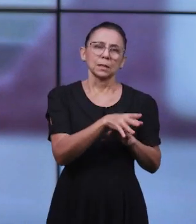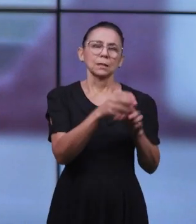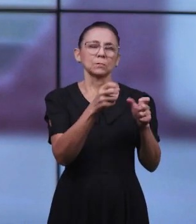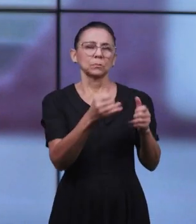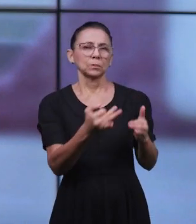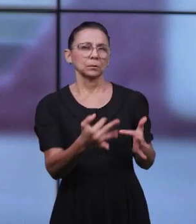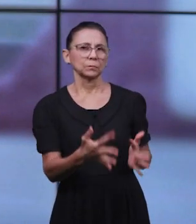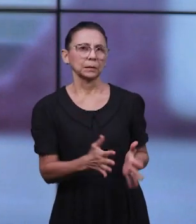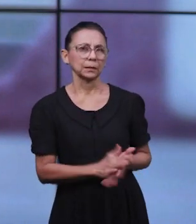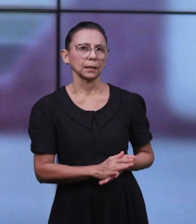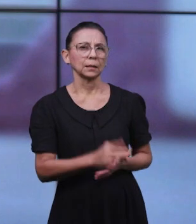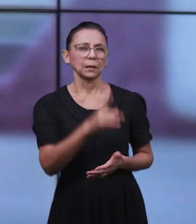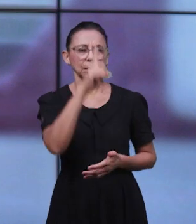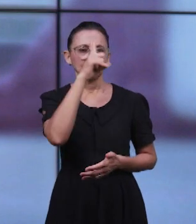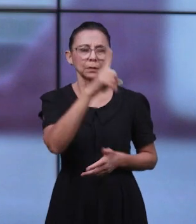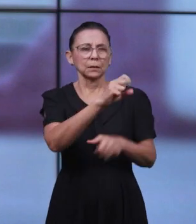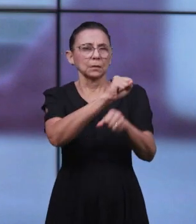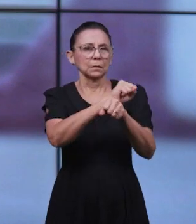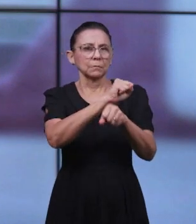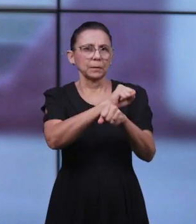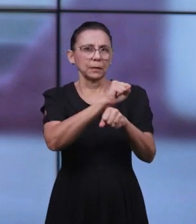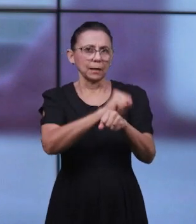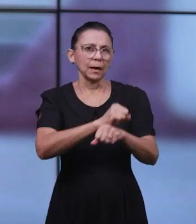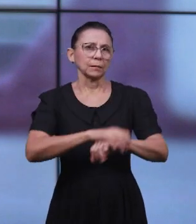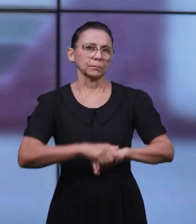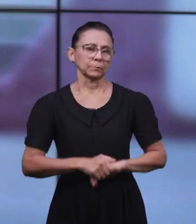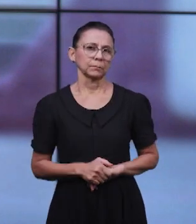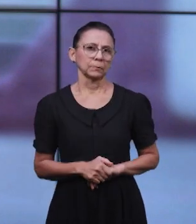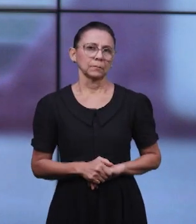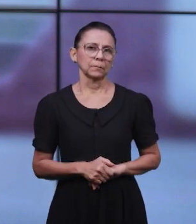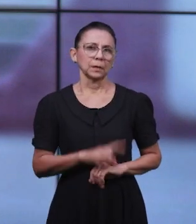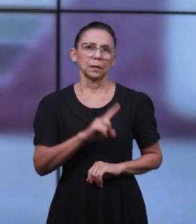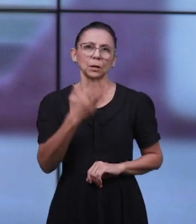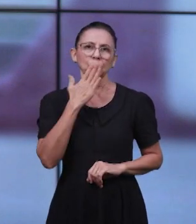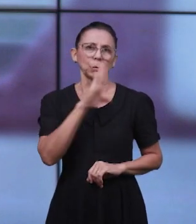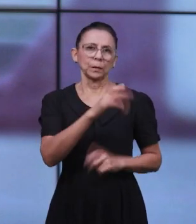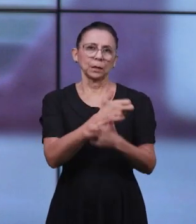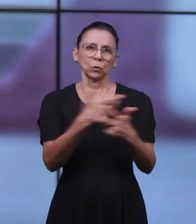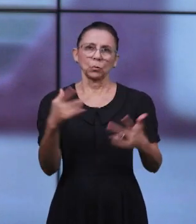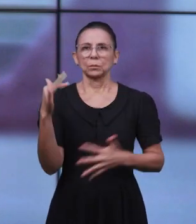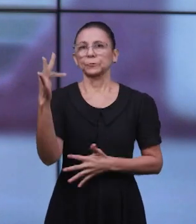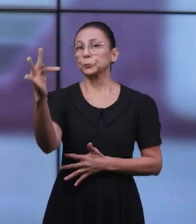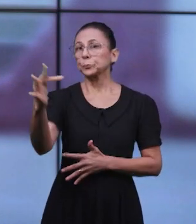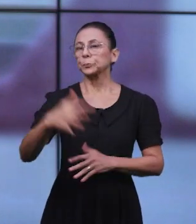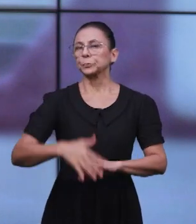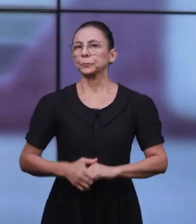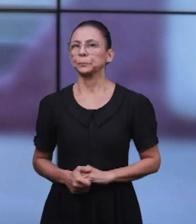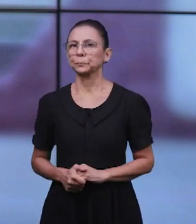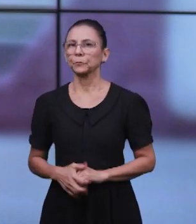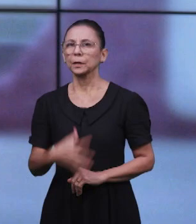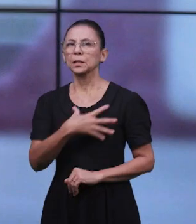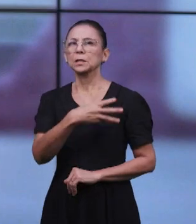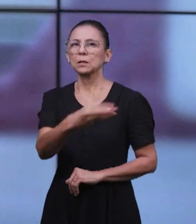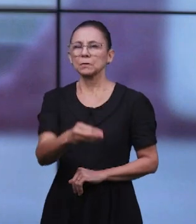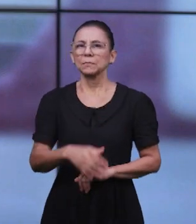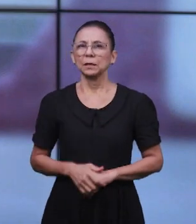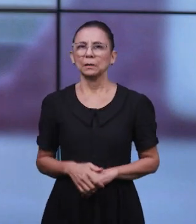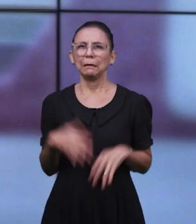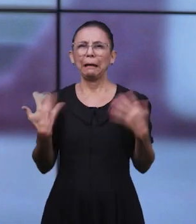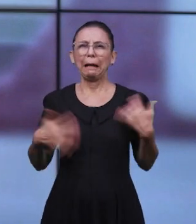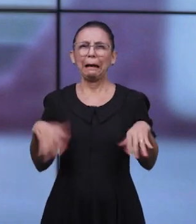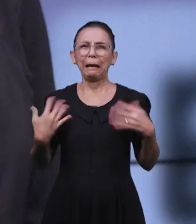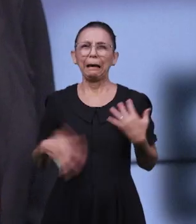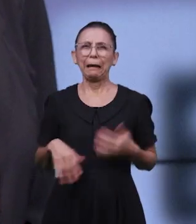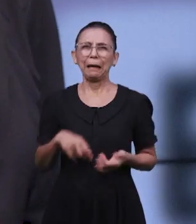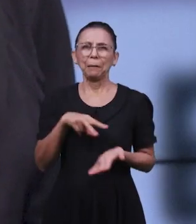Vous arrivez à agir et à retarder leur désir. Et votre enfant,